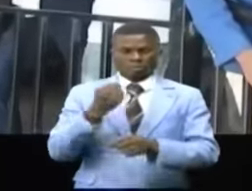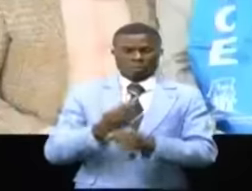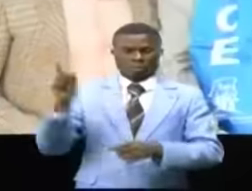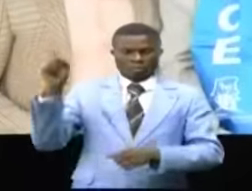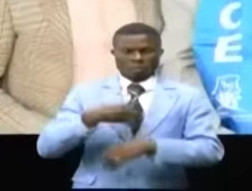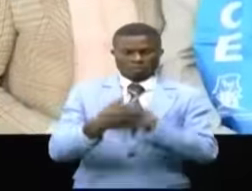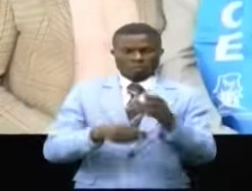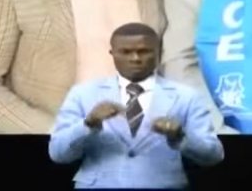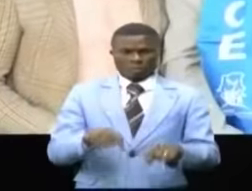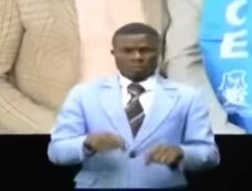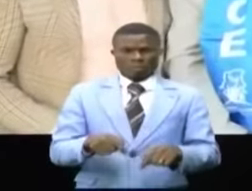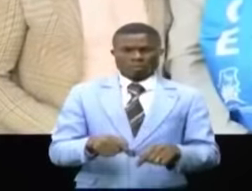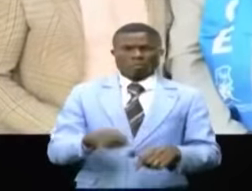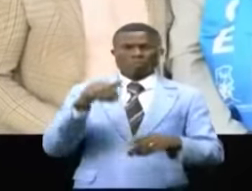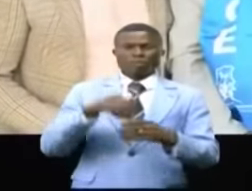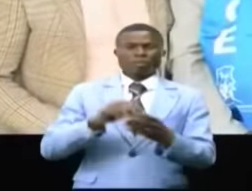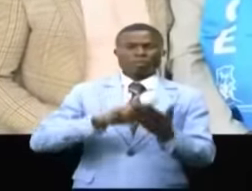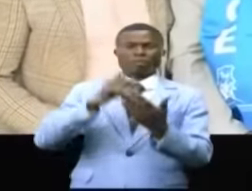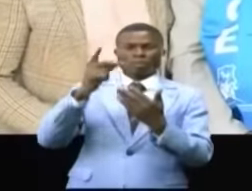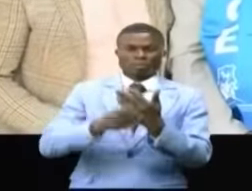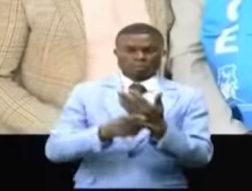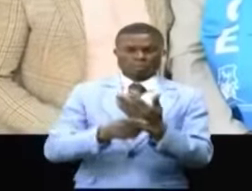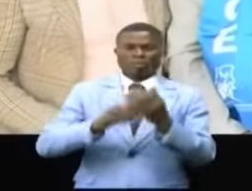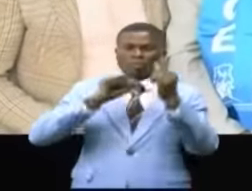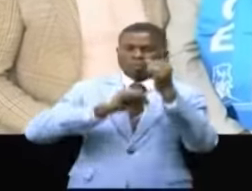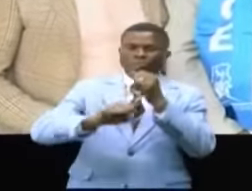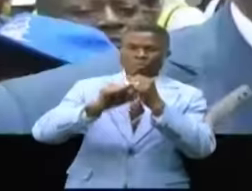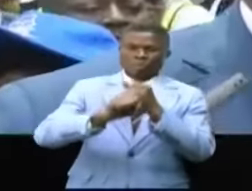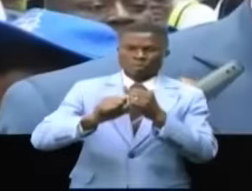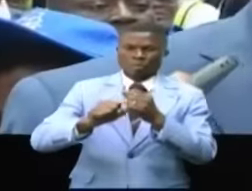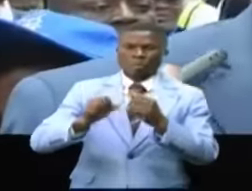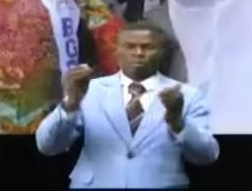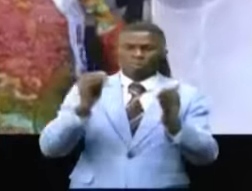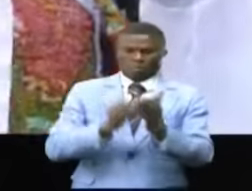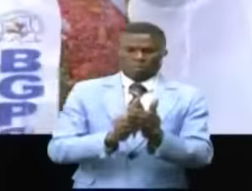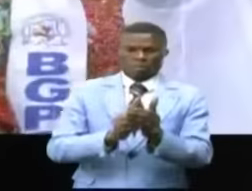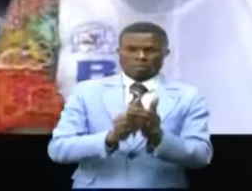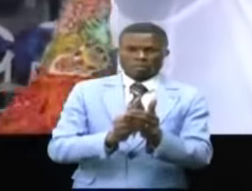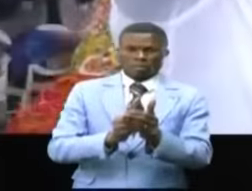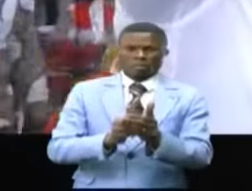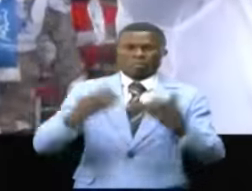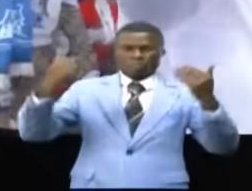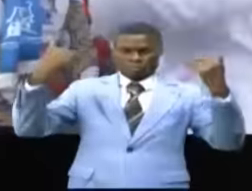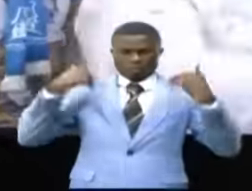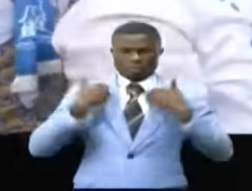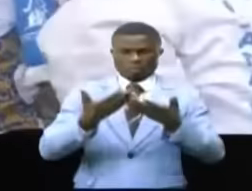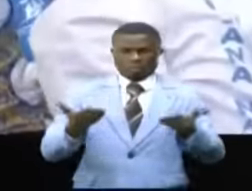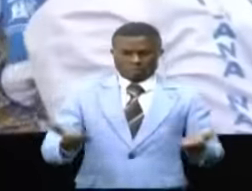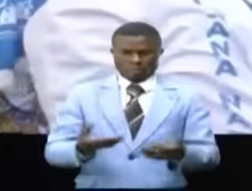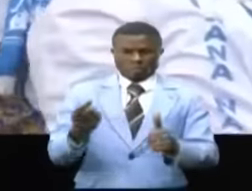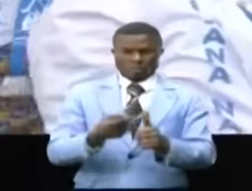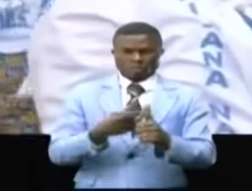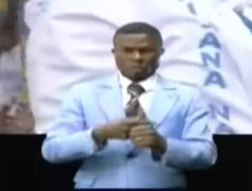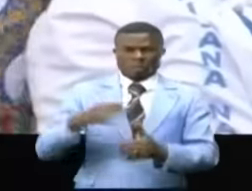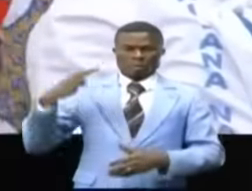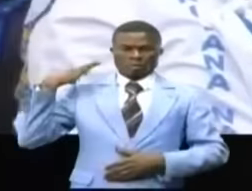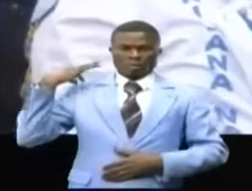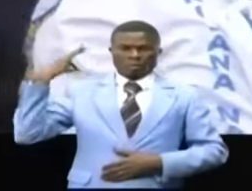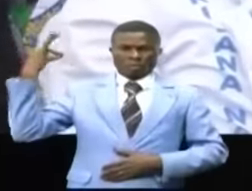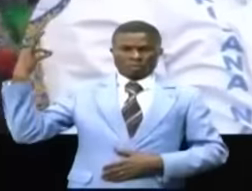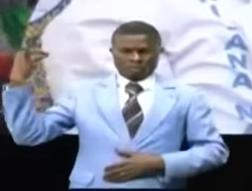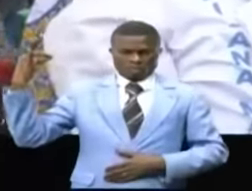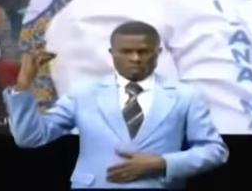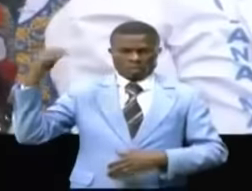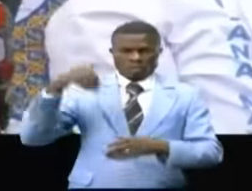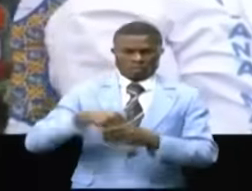elle est dans le cadre de réanimer nos cadres, surtout les candidats au